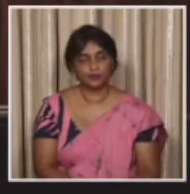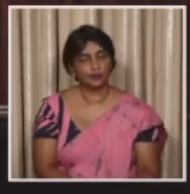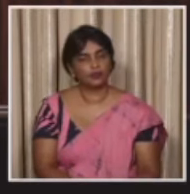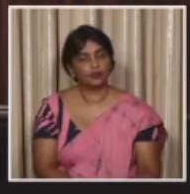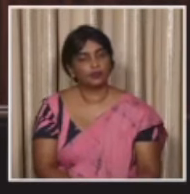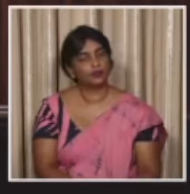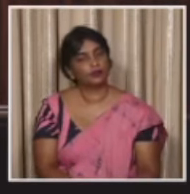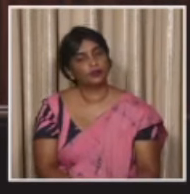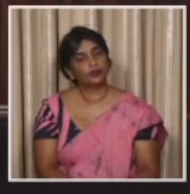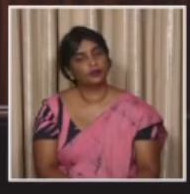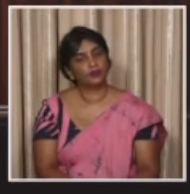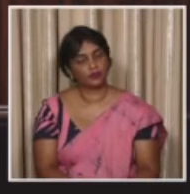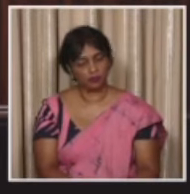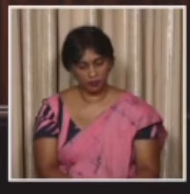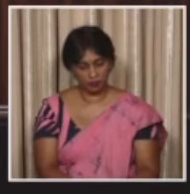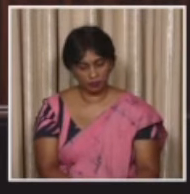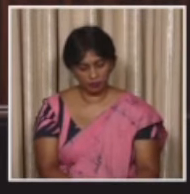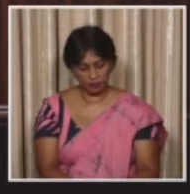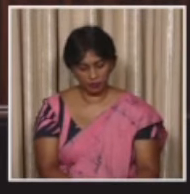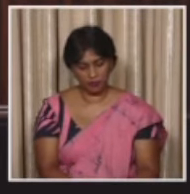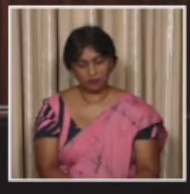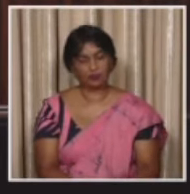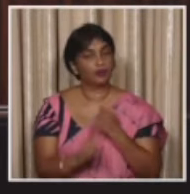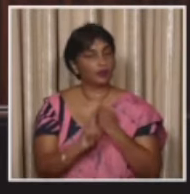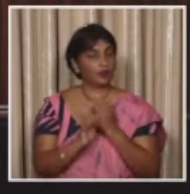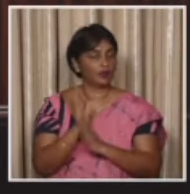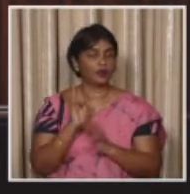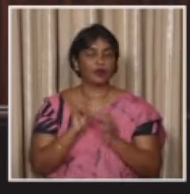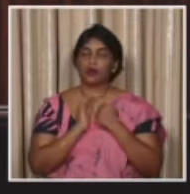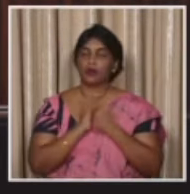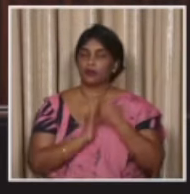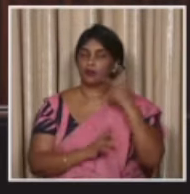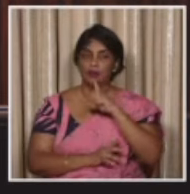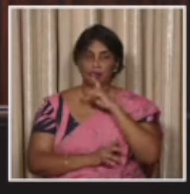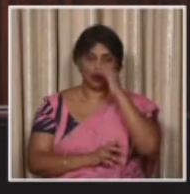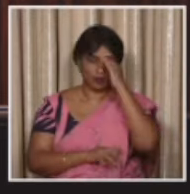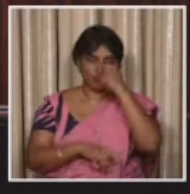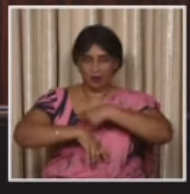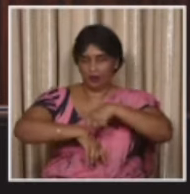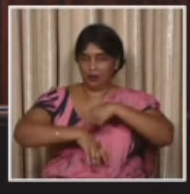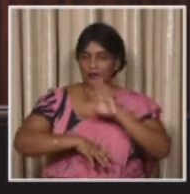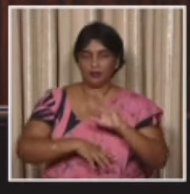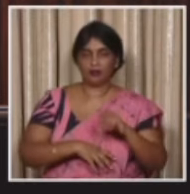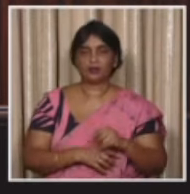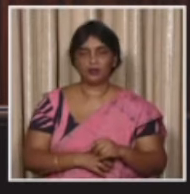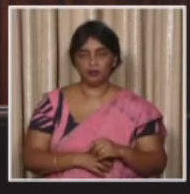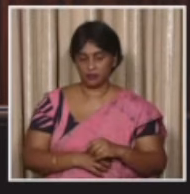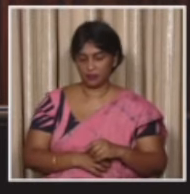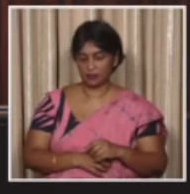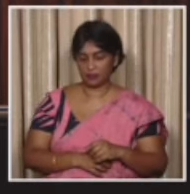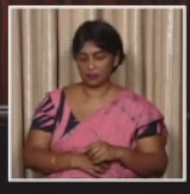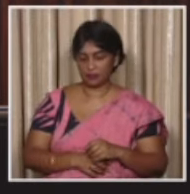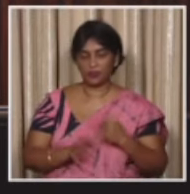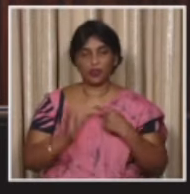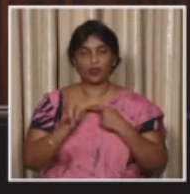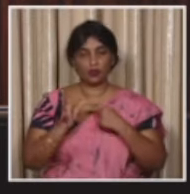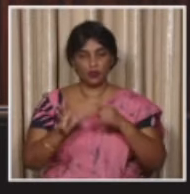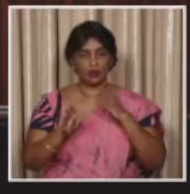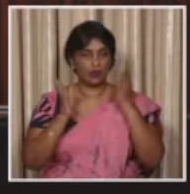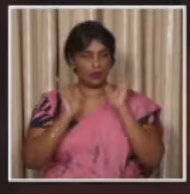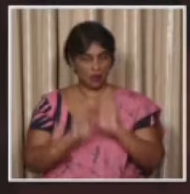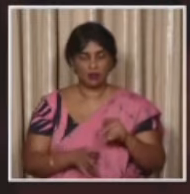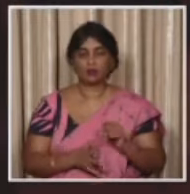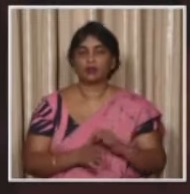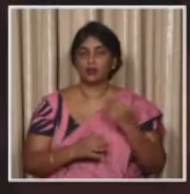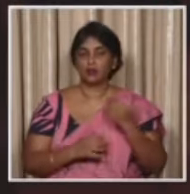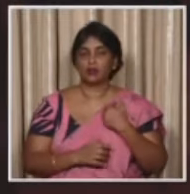නලිම් ගරු කංචනය ජෙසේරමත් රු නියෝජ කතානැතුම වැඩි වෙලා ගන්න හැ. හොද මම පිළිතුරු දෙන්න හිටිය අවසානයේ